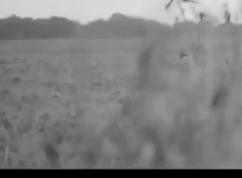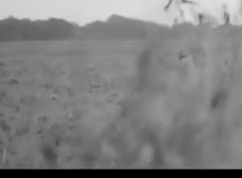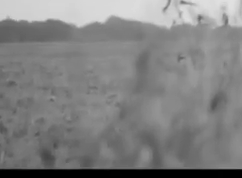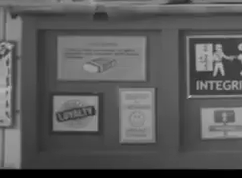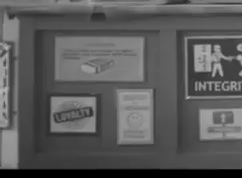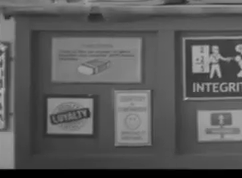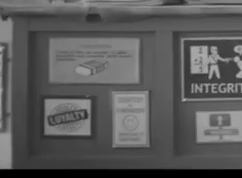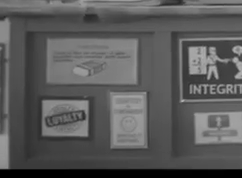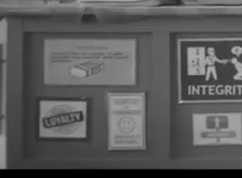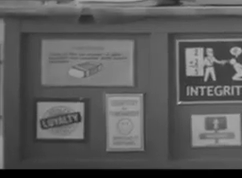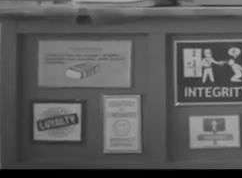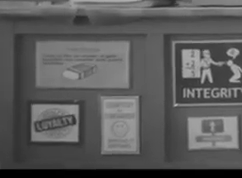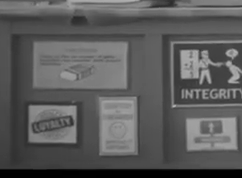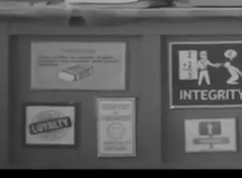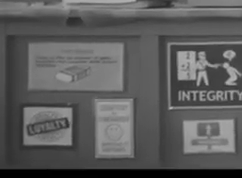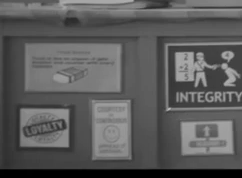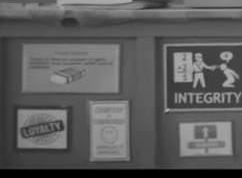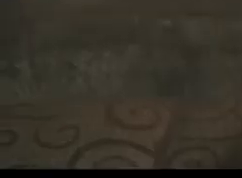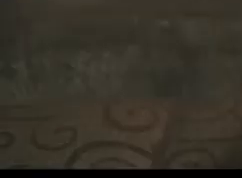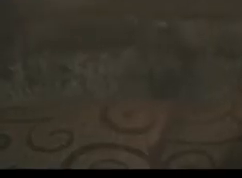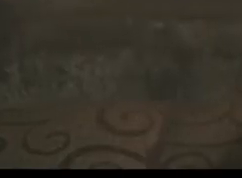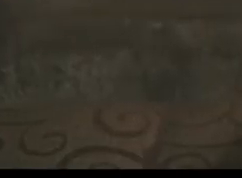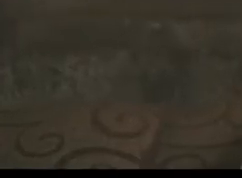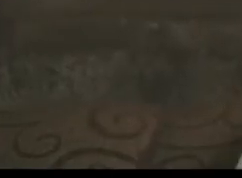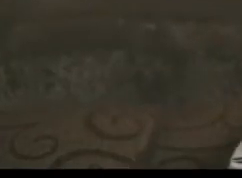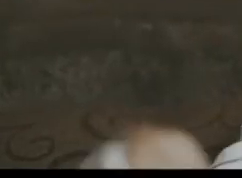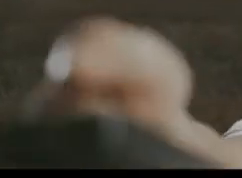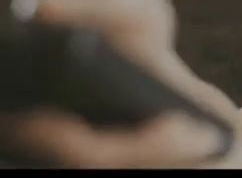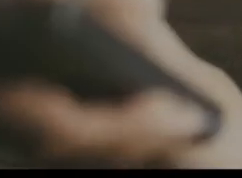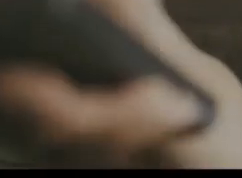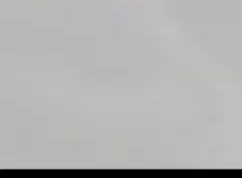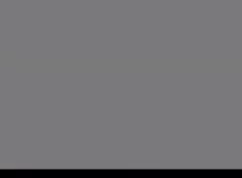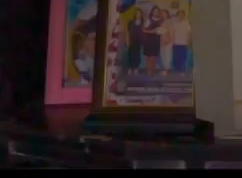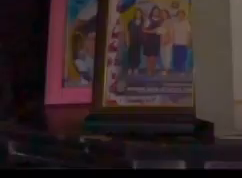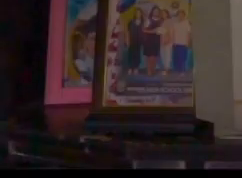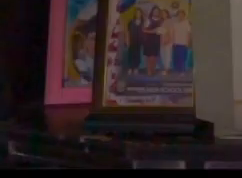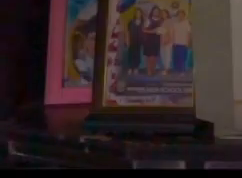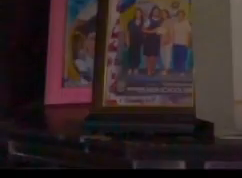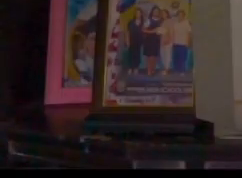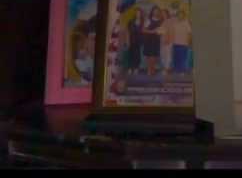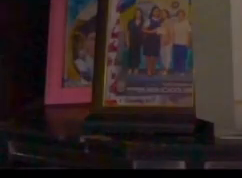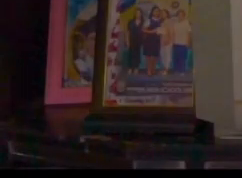Ngunit sa mga araw na iyon, pinili nating hindi sumuko.